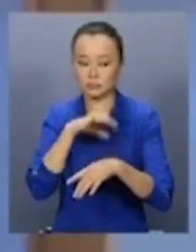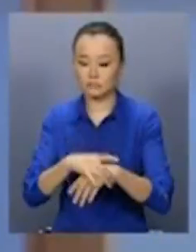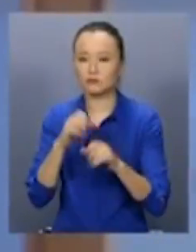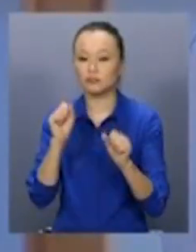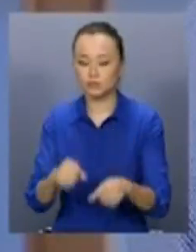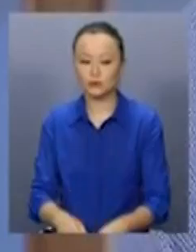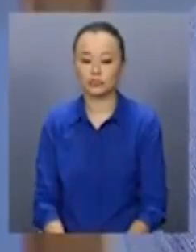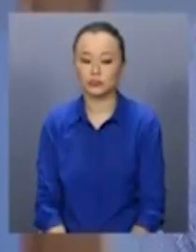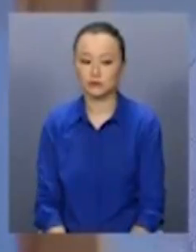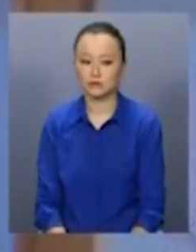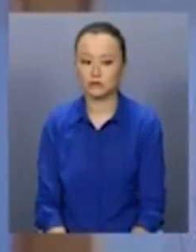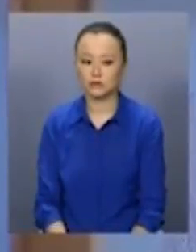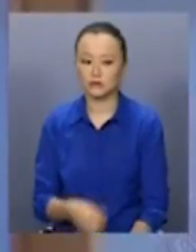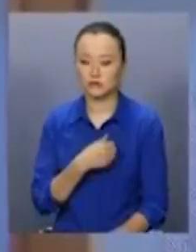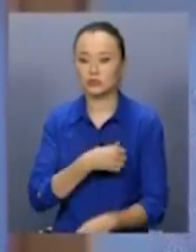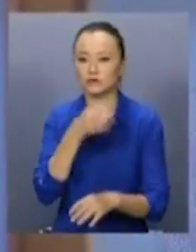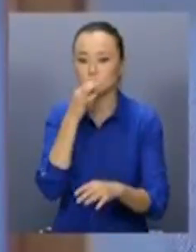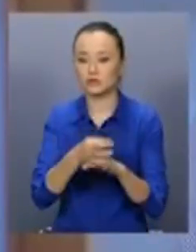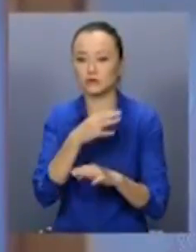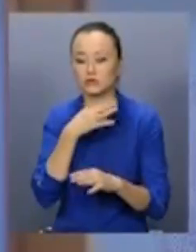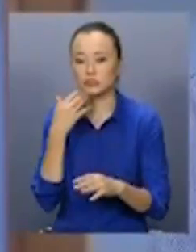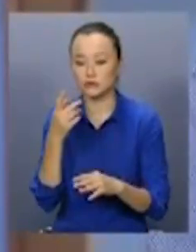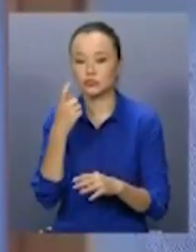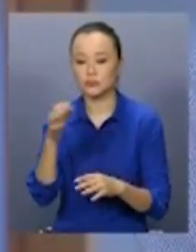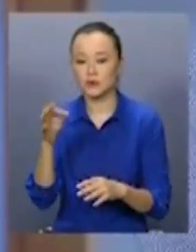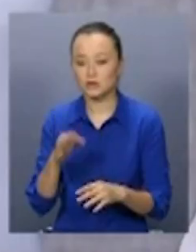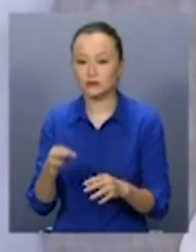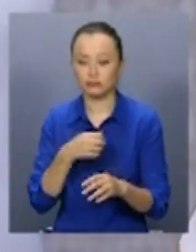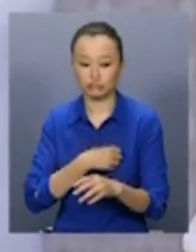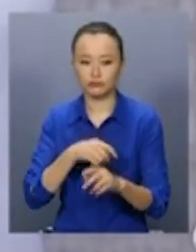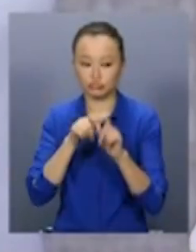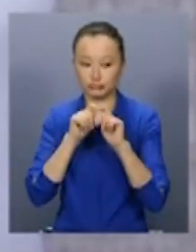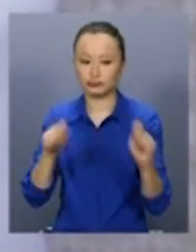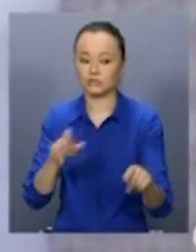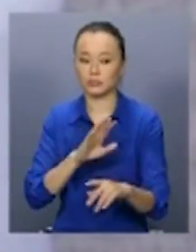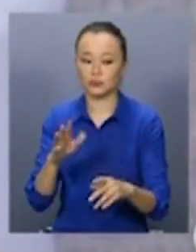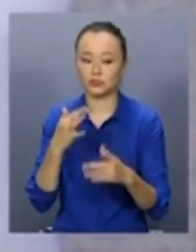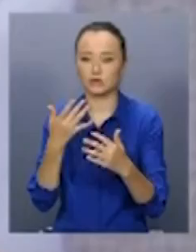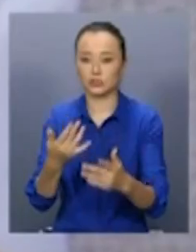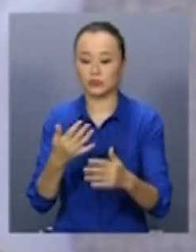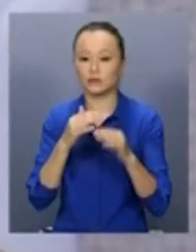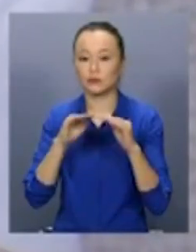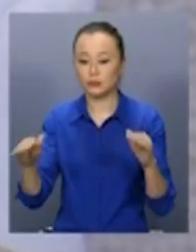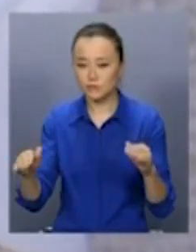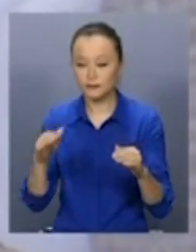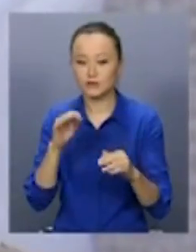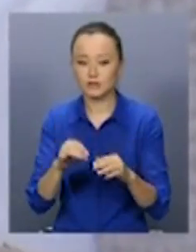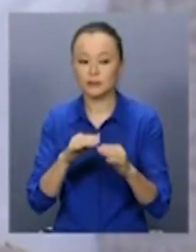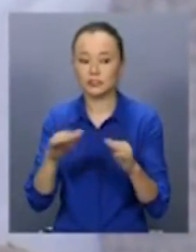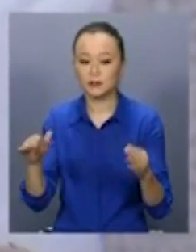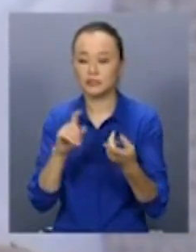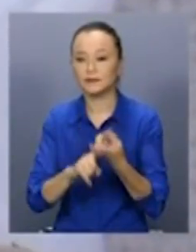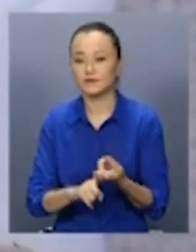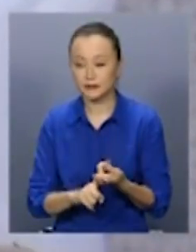Анықтауға болады. Енді мен сізге айтпайын, былай бір 100% бүйтіп жайып салады деп. Соны қаншалықты деңгейде екенін, сол деңгейге